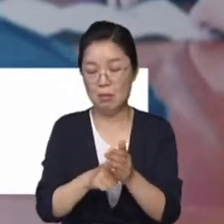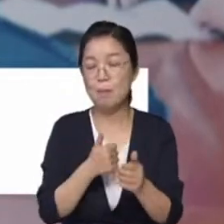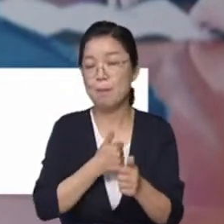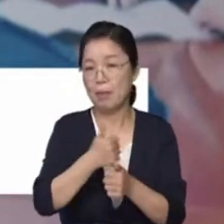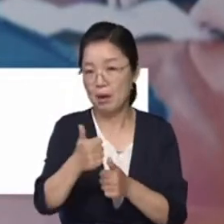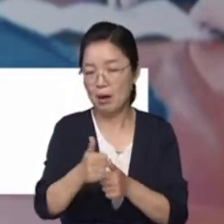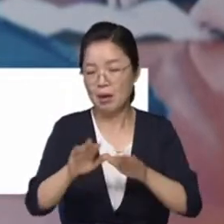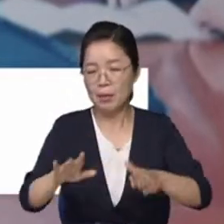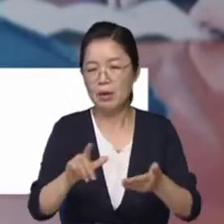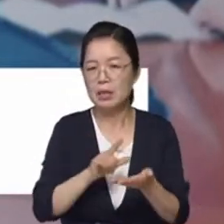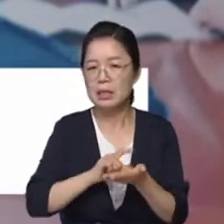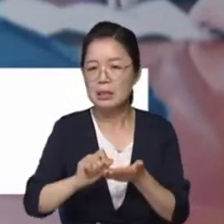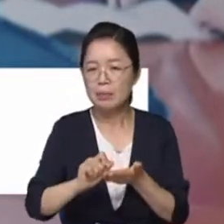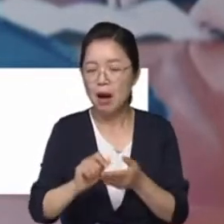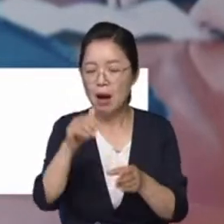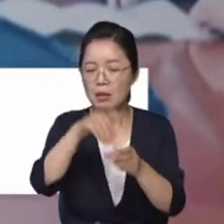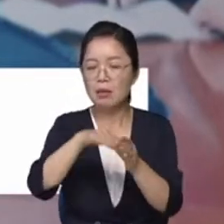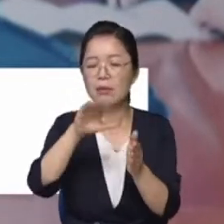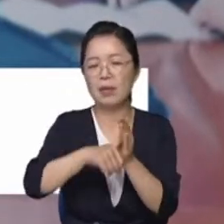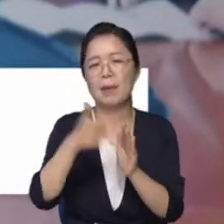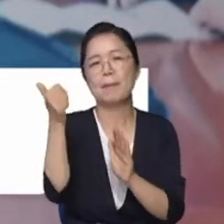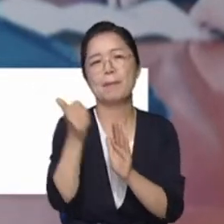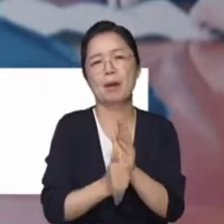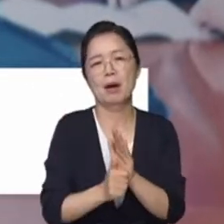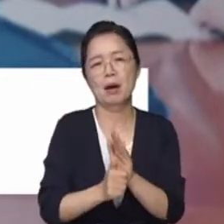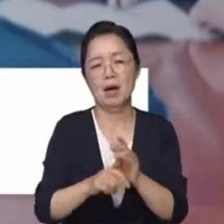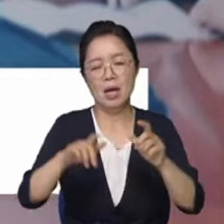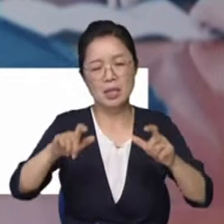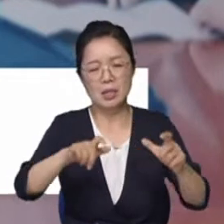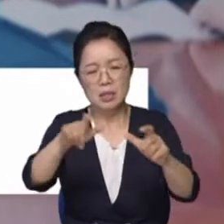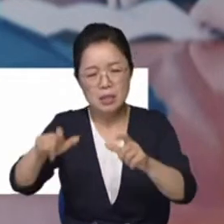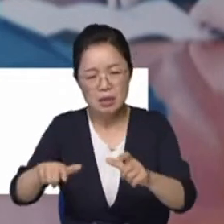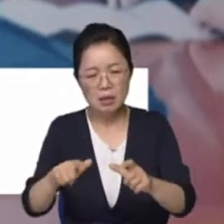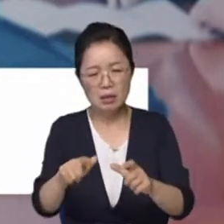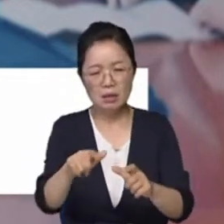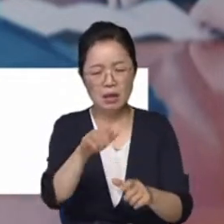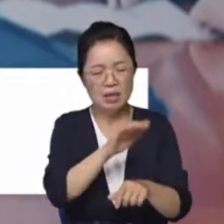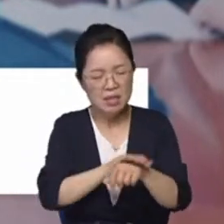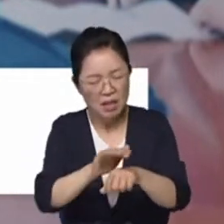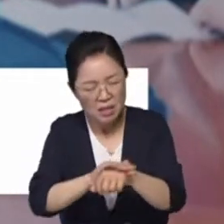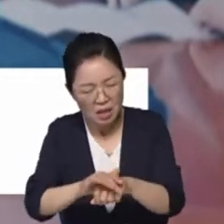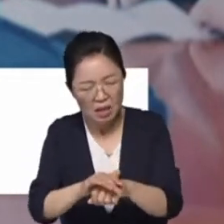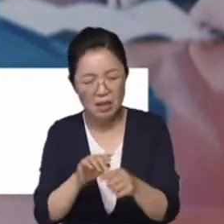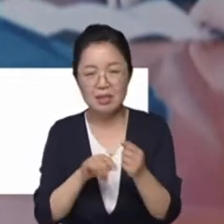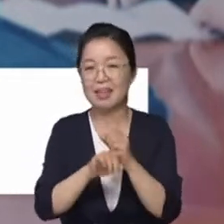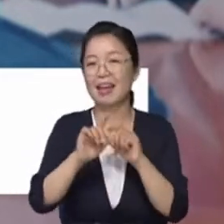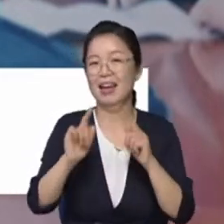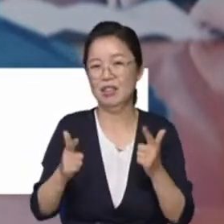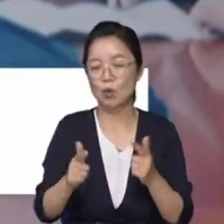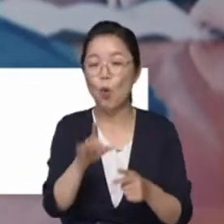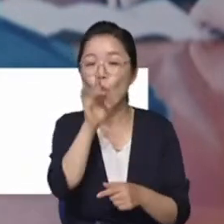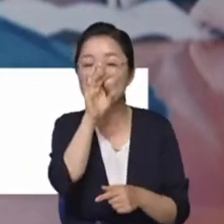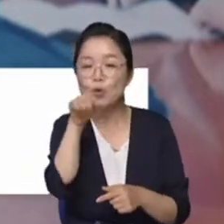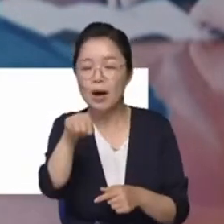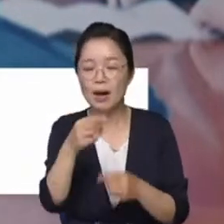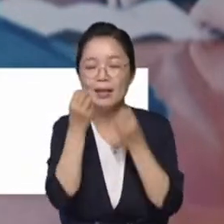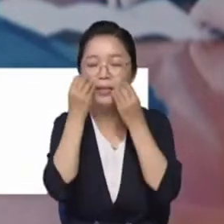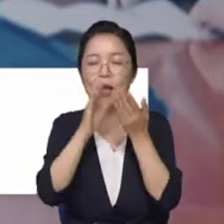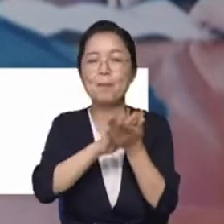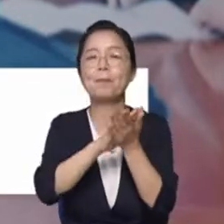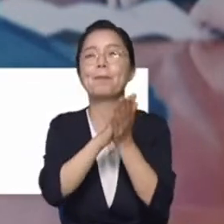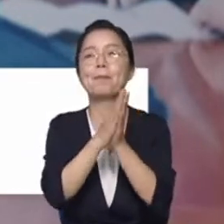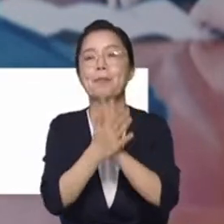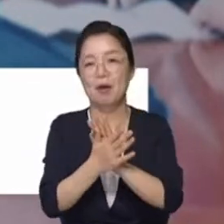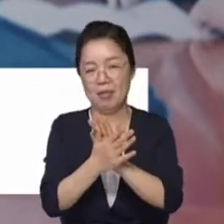네. 이번 지방선거는 패배했습니다. 이게 지역의 일꾼들한테 잘해라 잘해라 해서 될 문제가 아니다. 중앙의 새로운 변화와 새로운